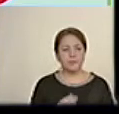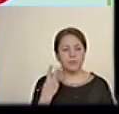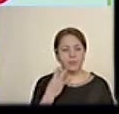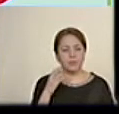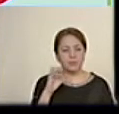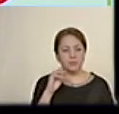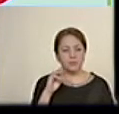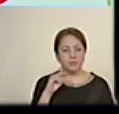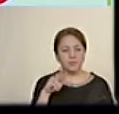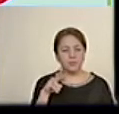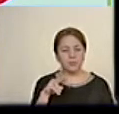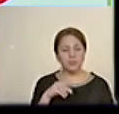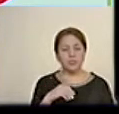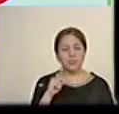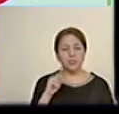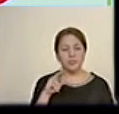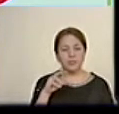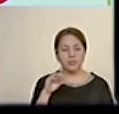Второстепенный член предложения